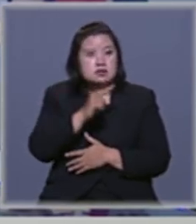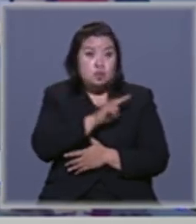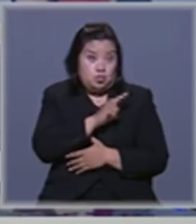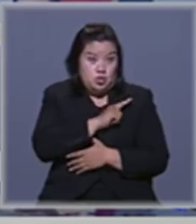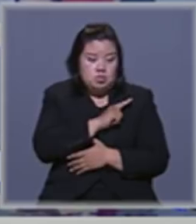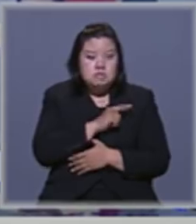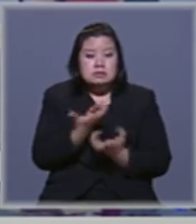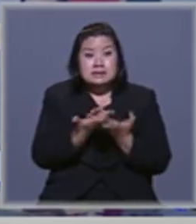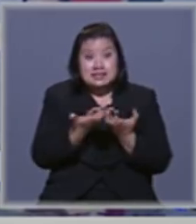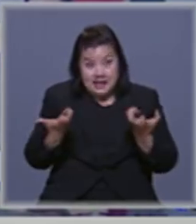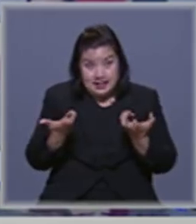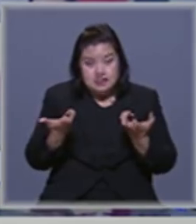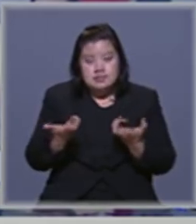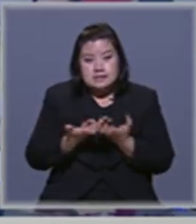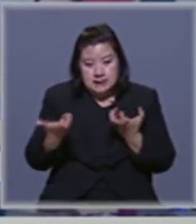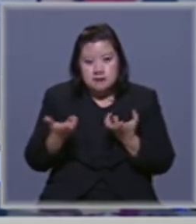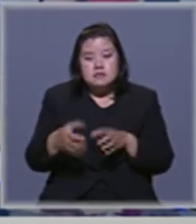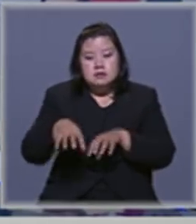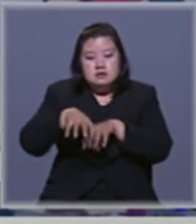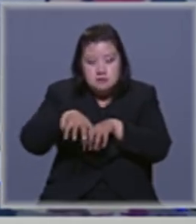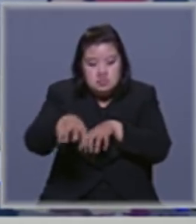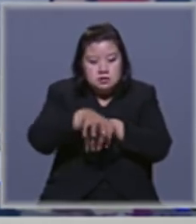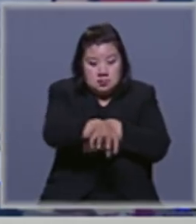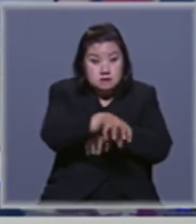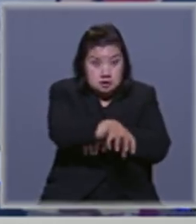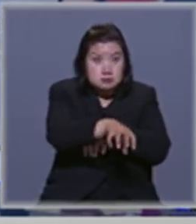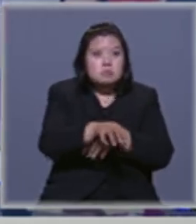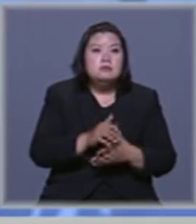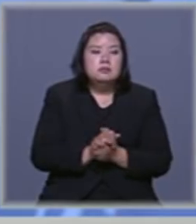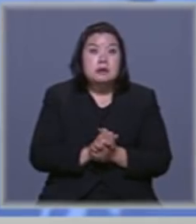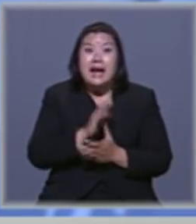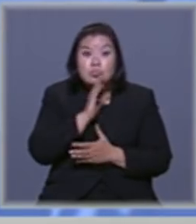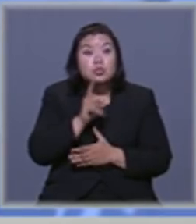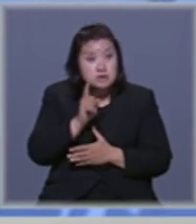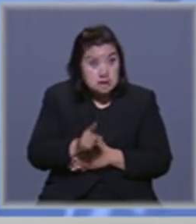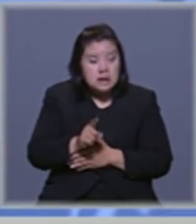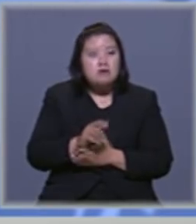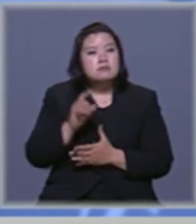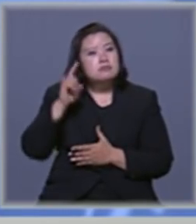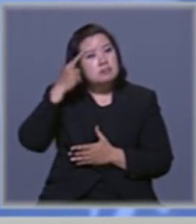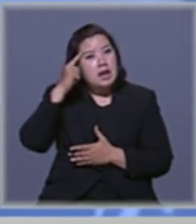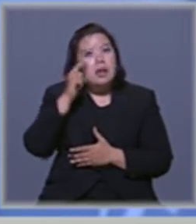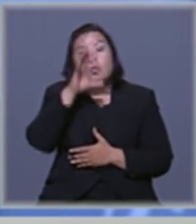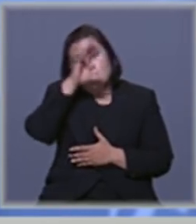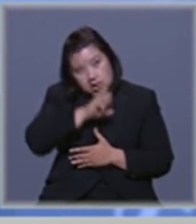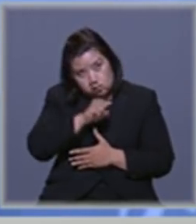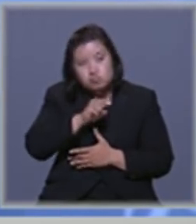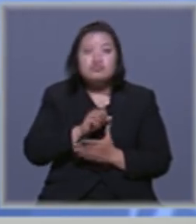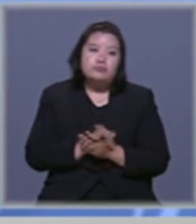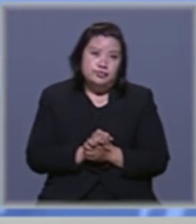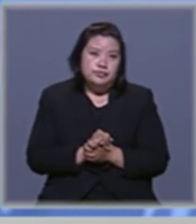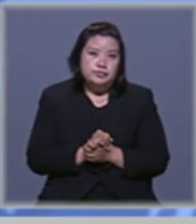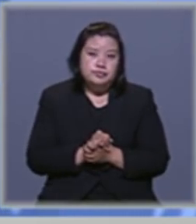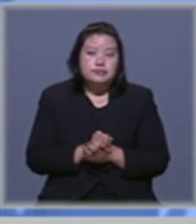แยกโซนกันแล้วแยกโซนเป็นอีกพรรคถ้าเขาทำจริงนะถ้าเขาทำจริงอย่างนั้นเขาก็คงแยกโซนไปอีกพรรคแล้วก็เหมือนกับว่าท